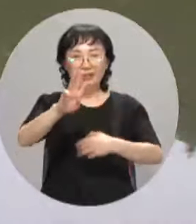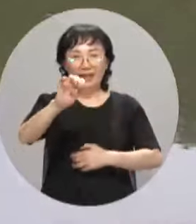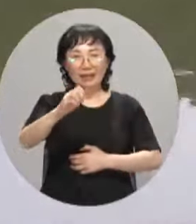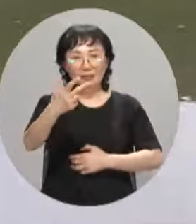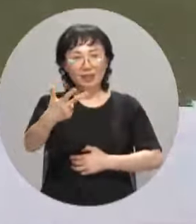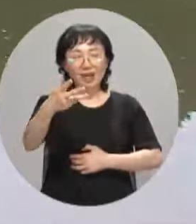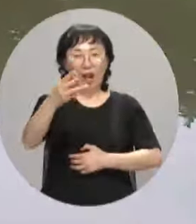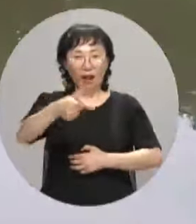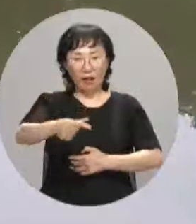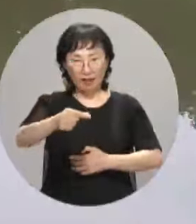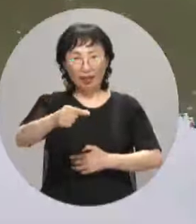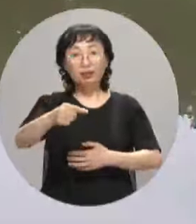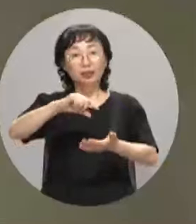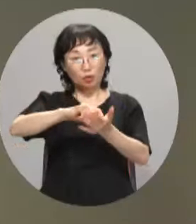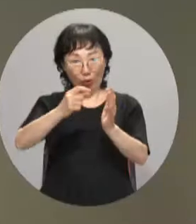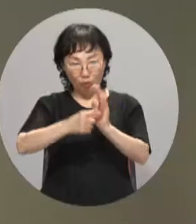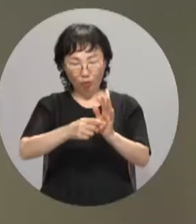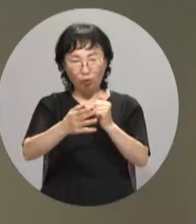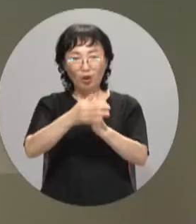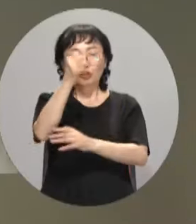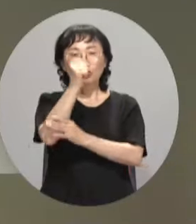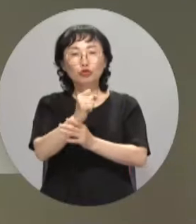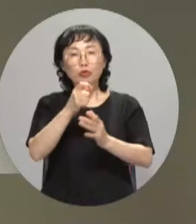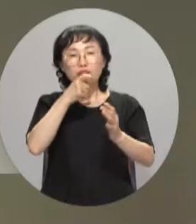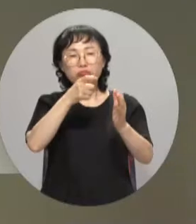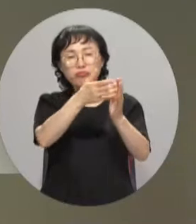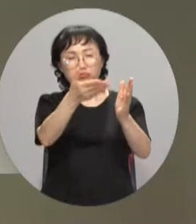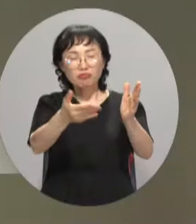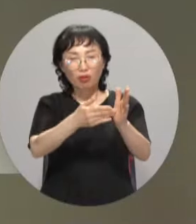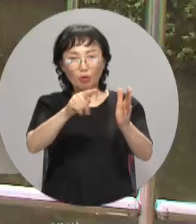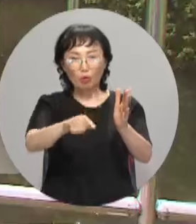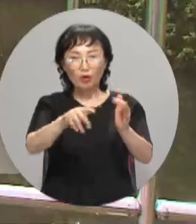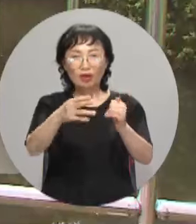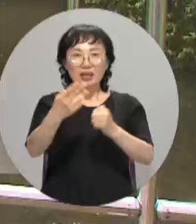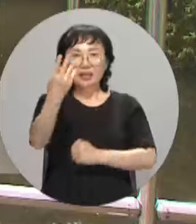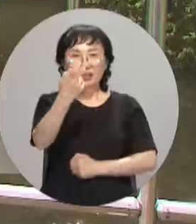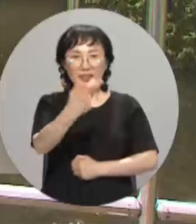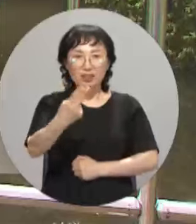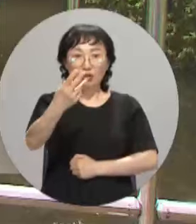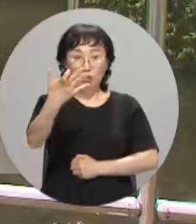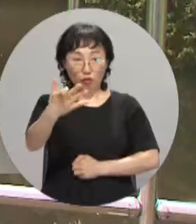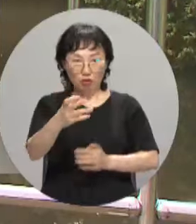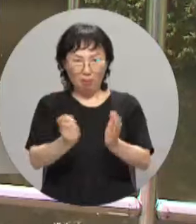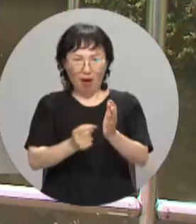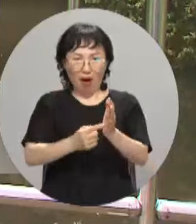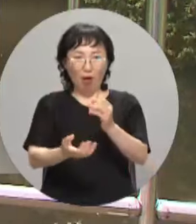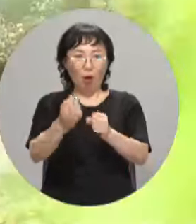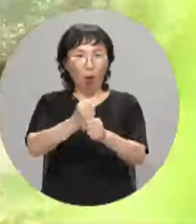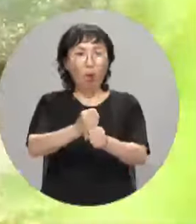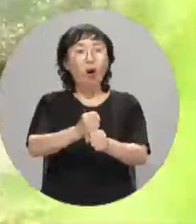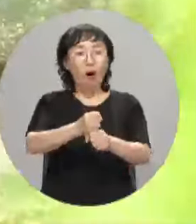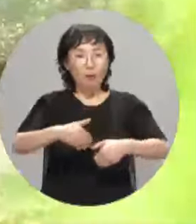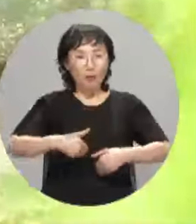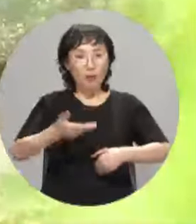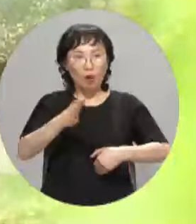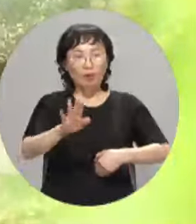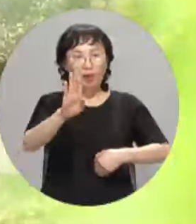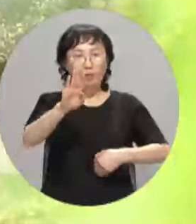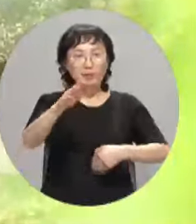톤 규모로 지어진 노후 저수지 지난 2019년 긴급한 공사가 필요한 수준인 등급으로